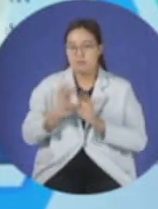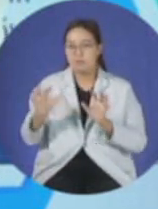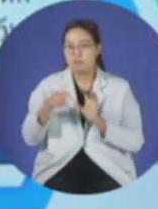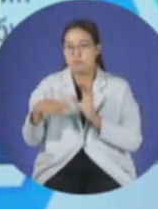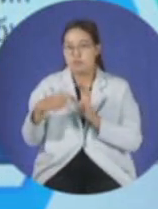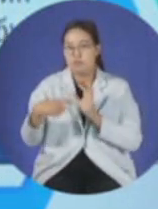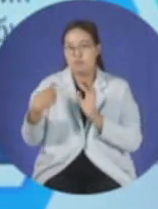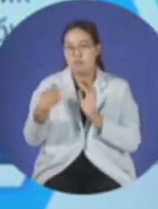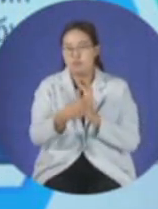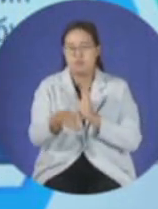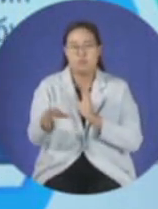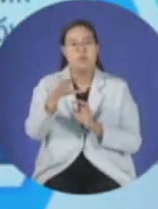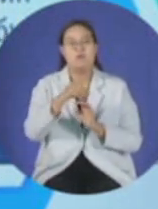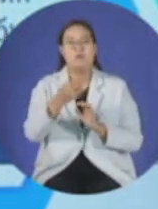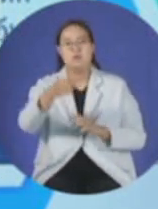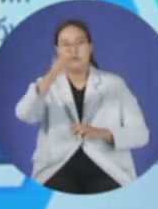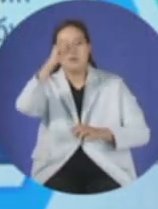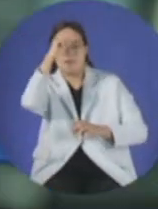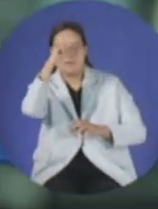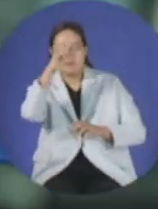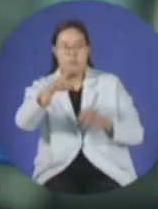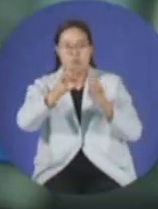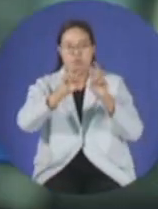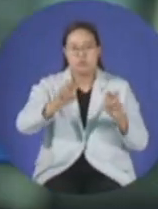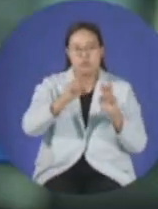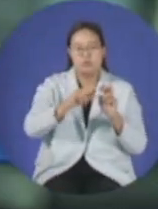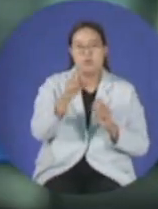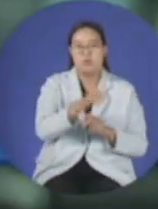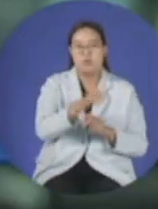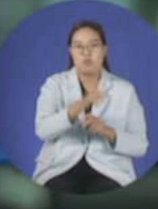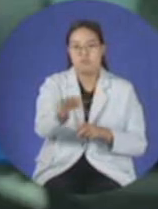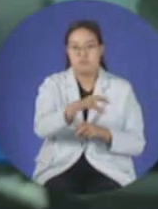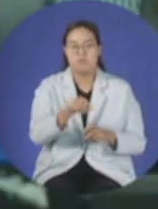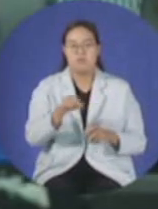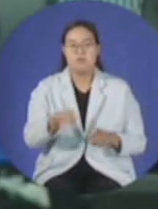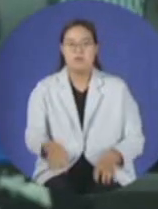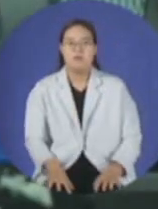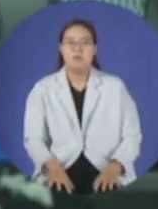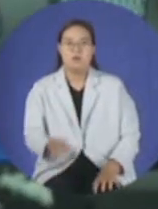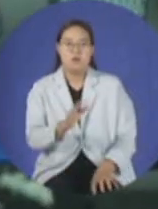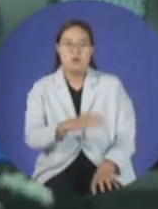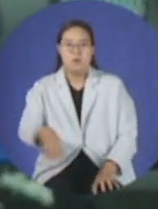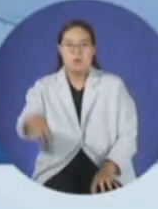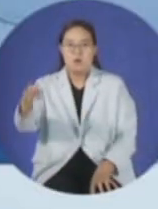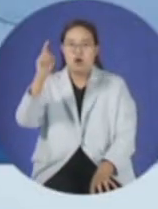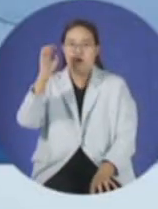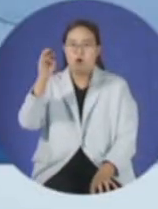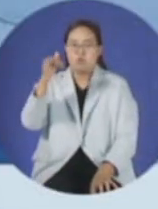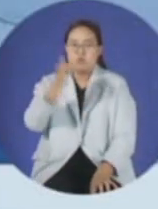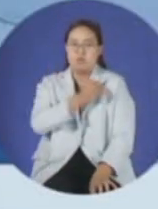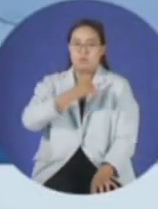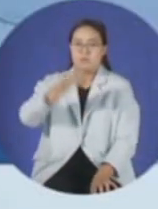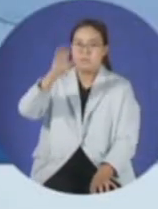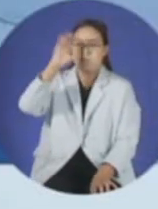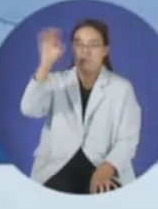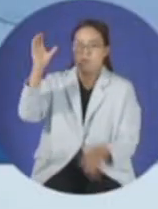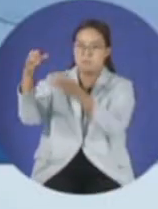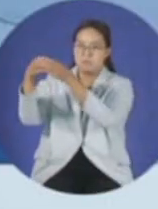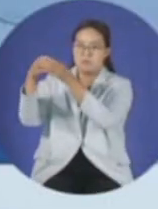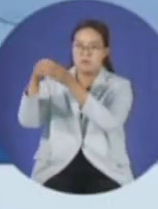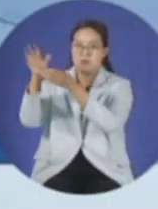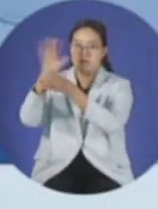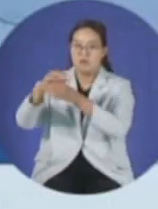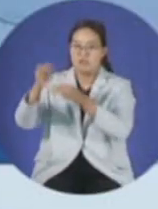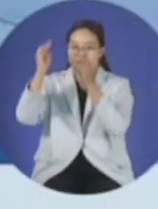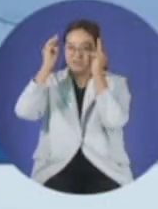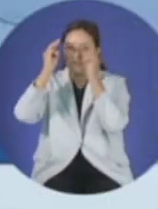дандаа эрдэмтэд судлаач нар гэсэн үг. Тэгэхээр бид нэр хотын удирдлагын гаргах шийдвэрт өөрөөр хэлбэл тодорхой хэмжээгээр тусалцаа